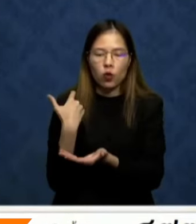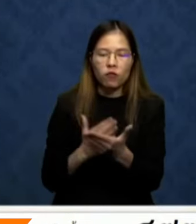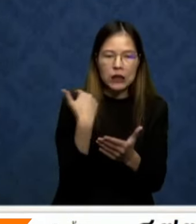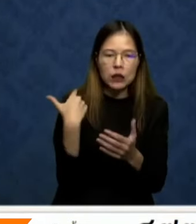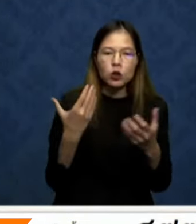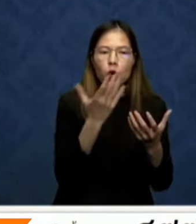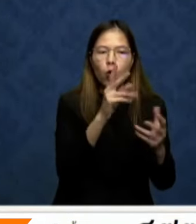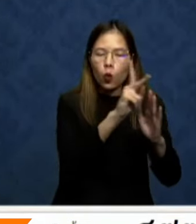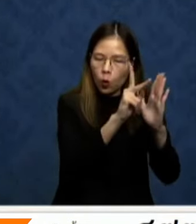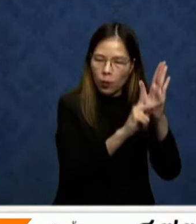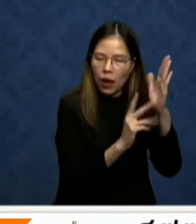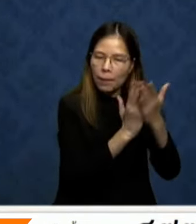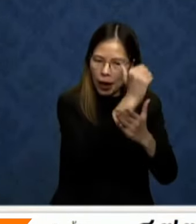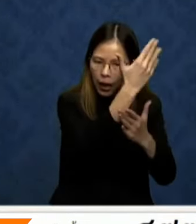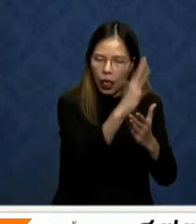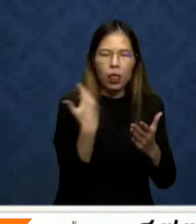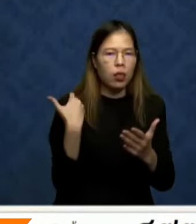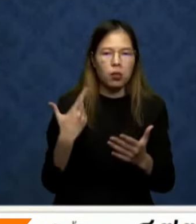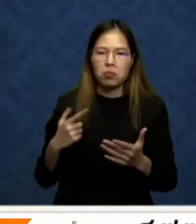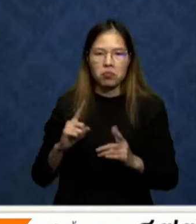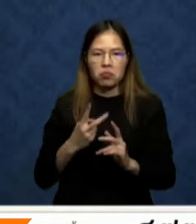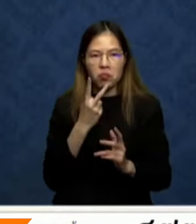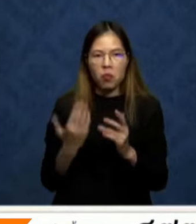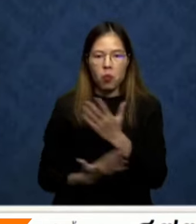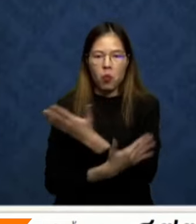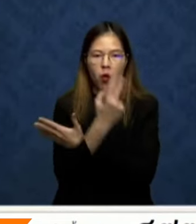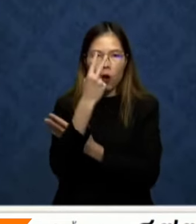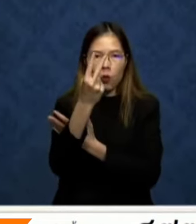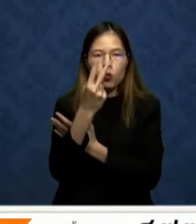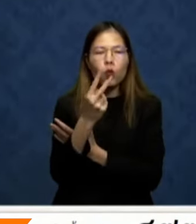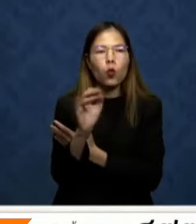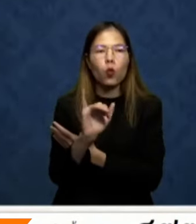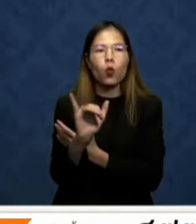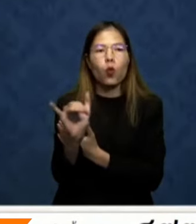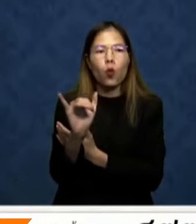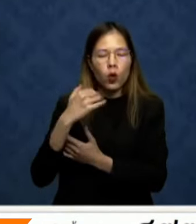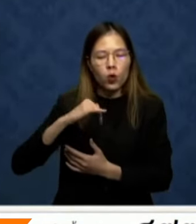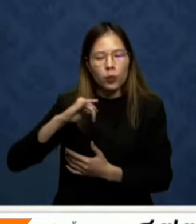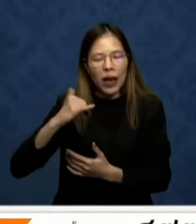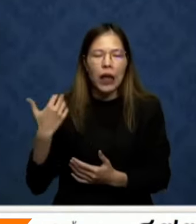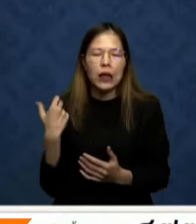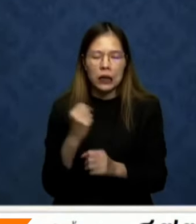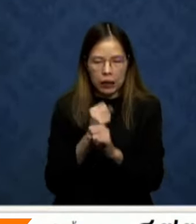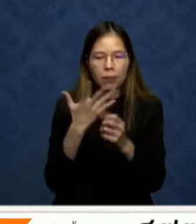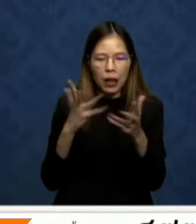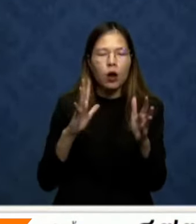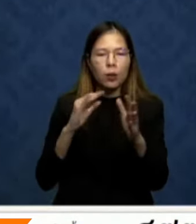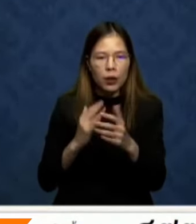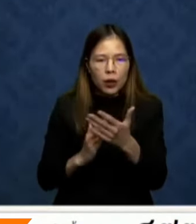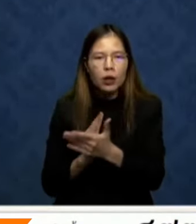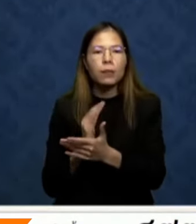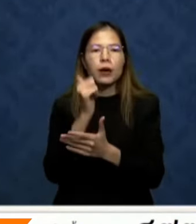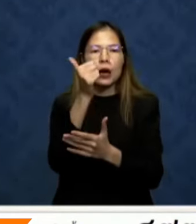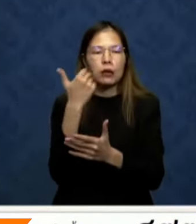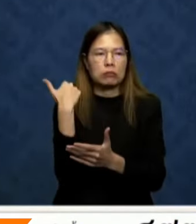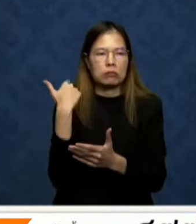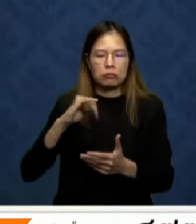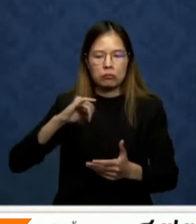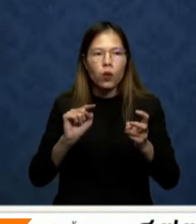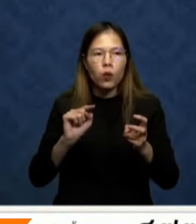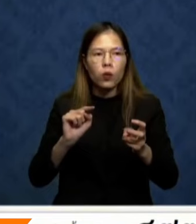แล้วเนี่ยก็แทบจะไม่มีโอกาสได้ดูยกเว้นเมื่อมันทำไปแล้วแล้วมันเกิดผลยังไงอันนี้ก็เป็นข้อท้วงติงเป็น